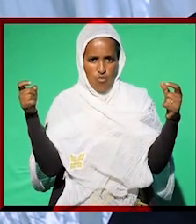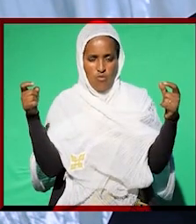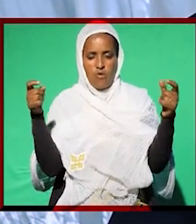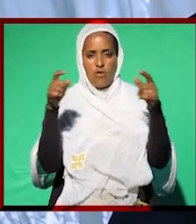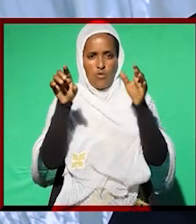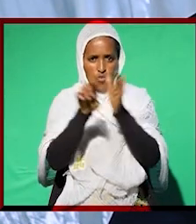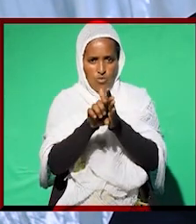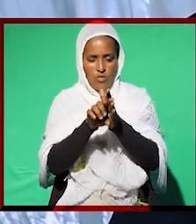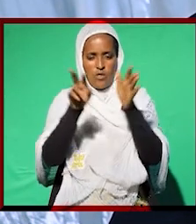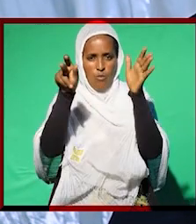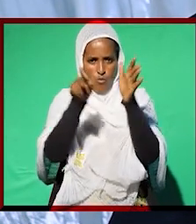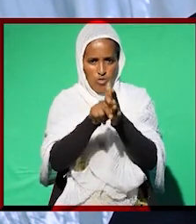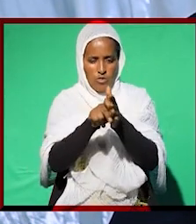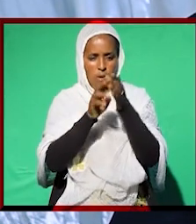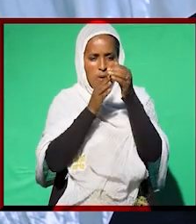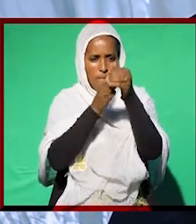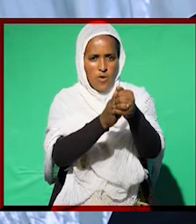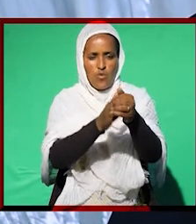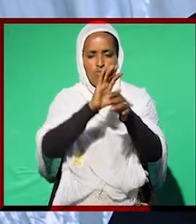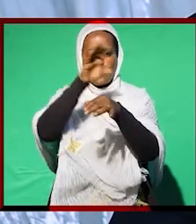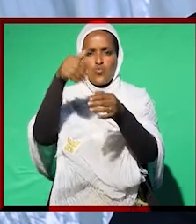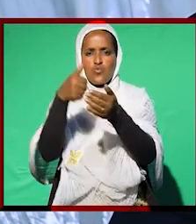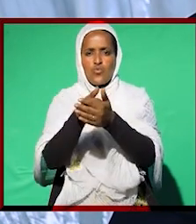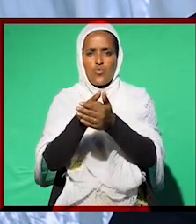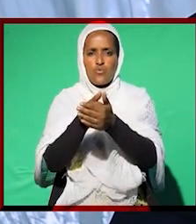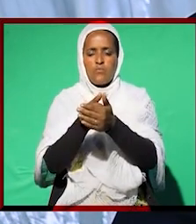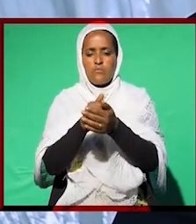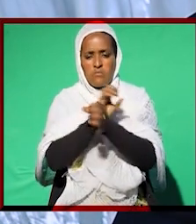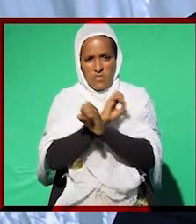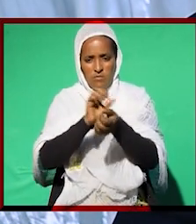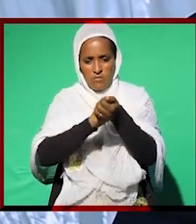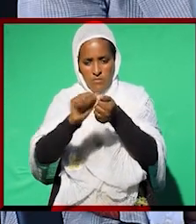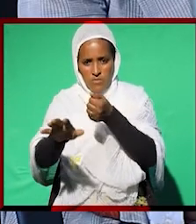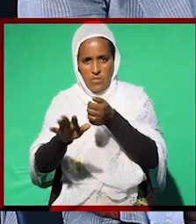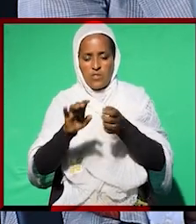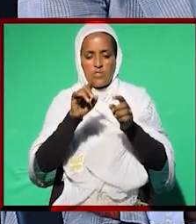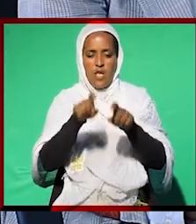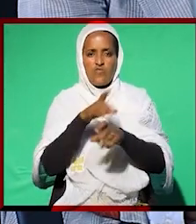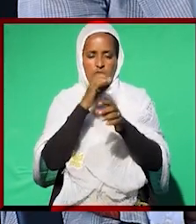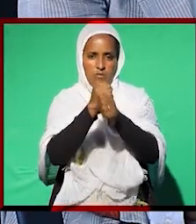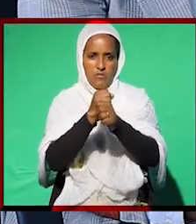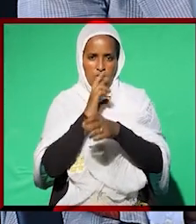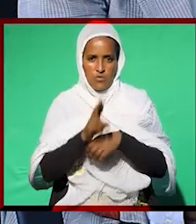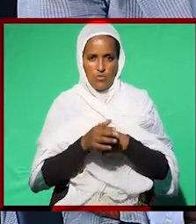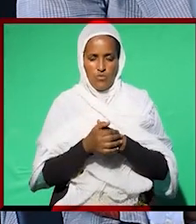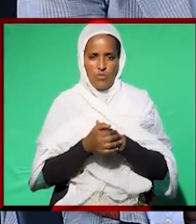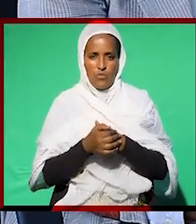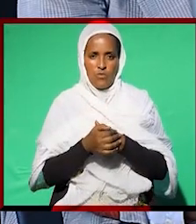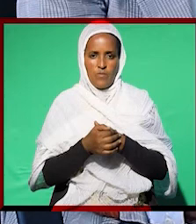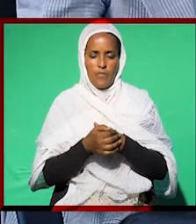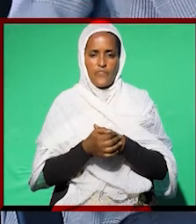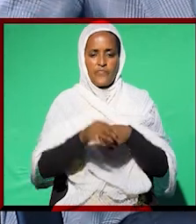የሚጻረሩ ህጎች፣ ደንቦች፣ መመሪያዎች ሁሉ ሻሪ ሳይያስፈልጋቸው የተሻሩ ናቸው።